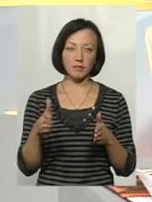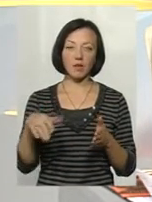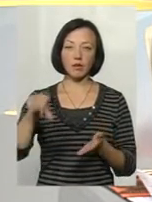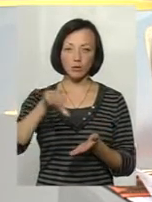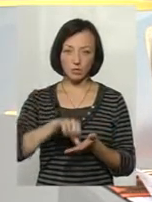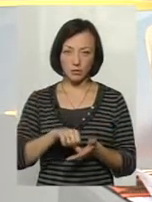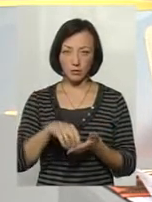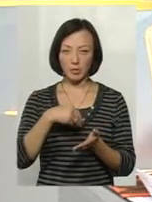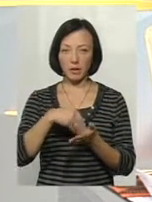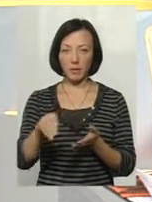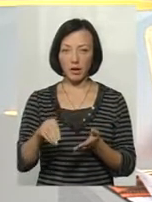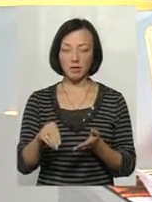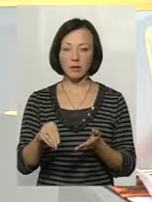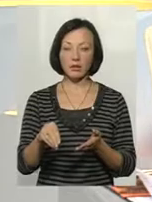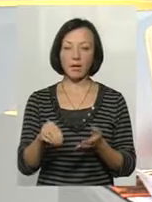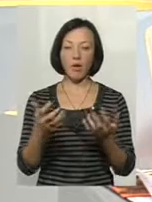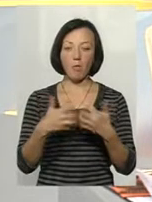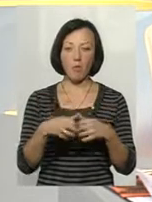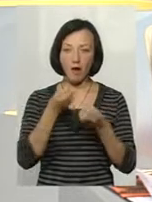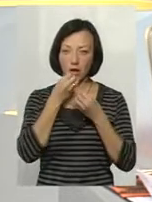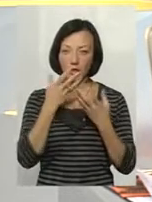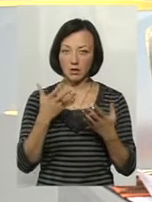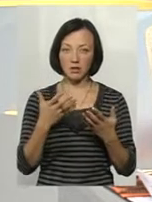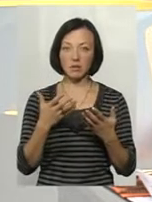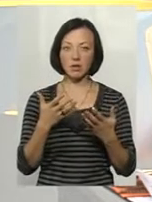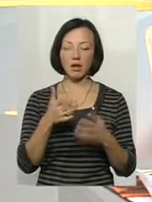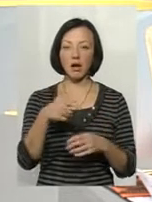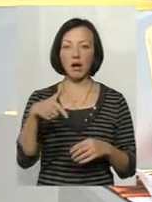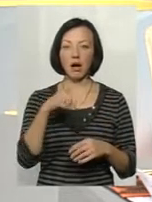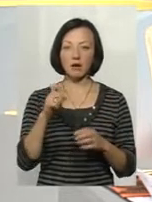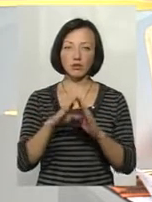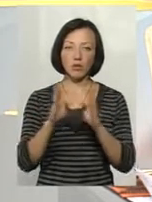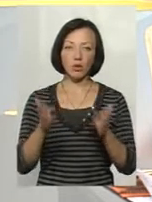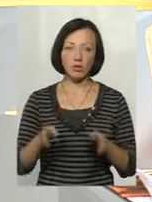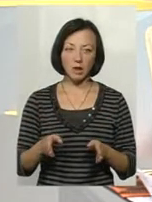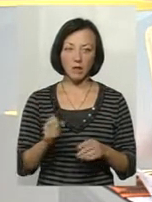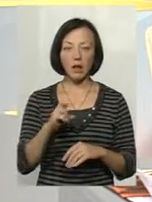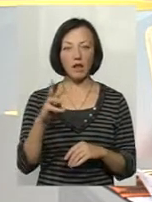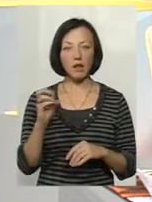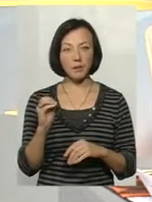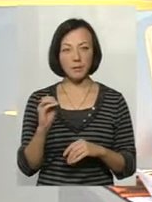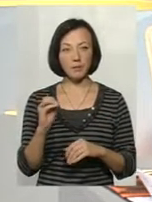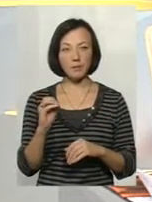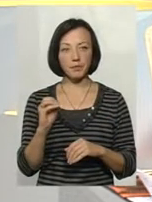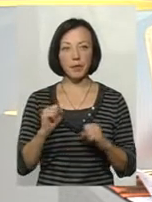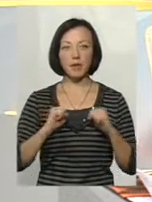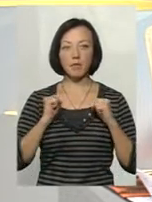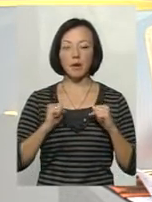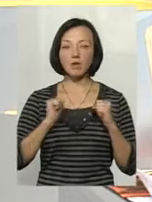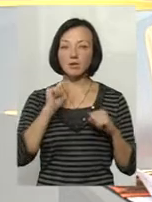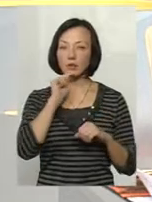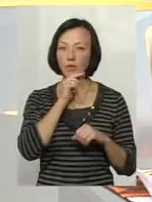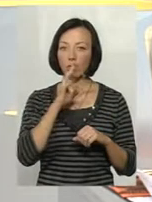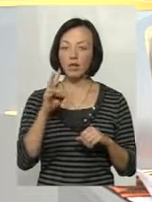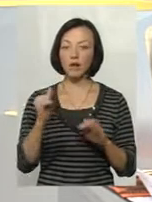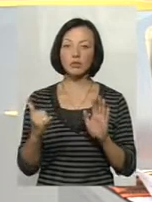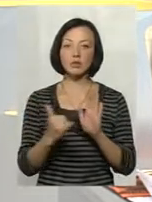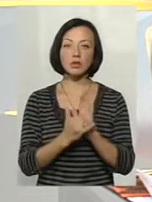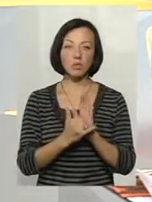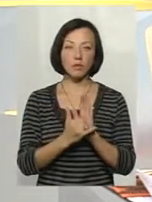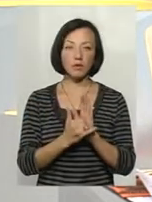участь, придбати енергоефективне обладнання, зокрема, хороший газовий котел, але намагаються зекономити на